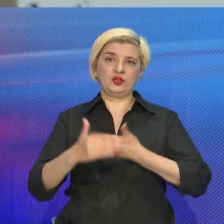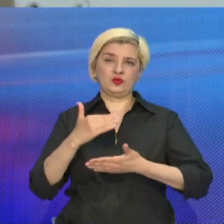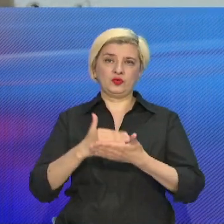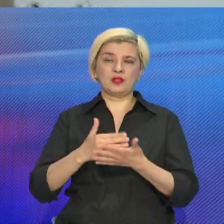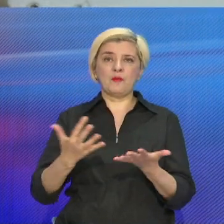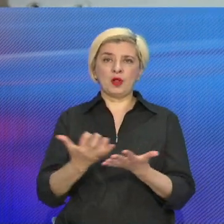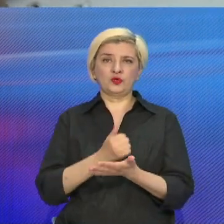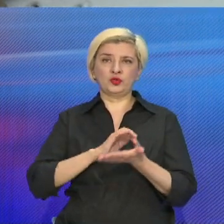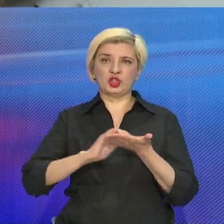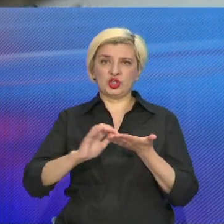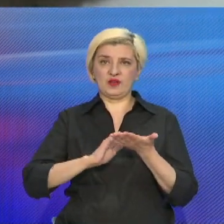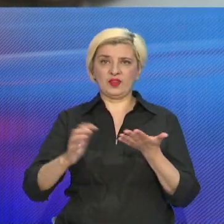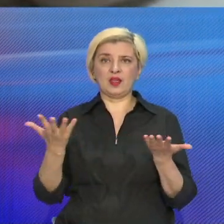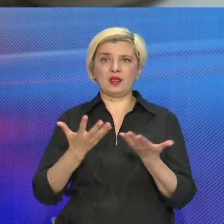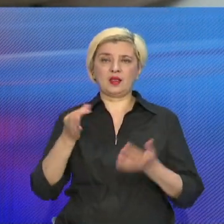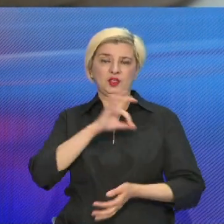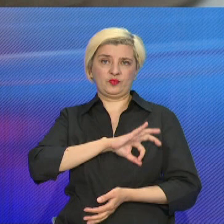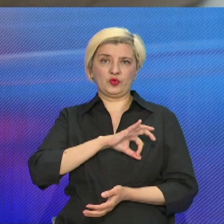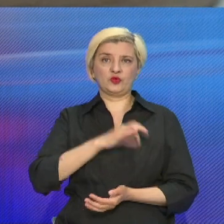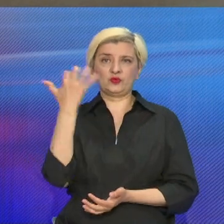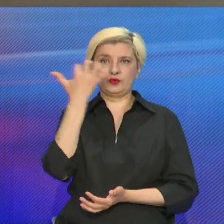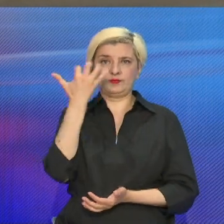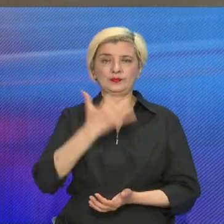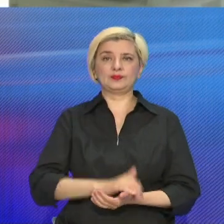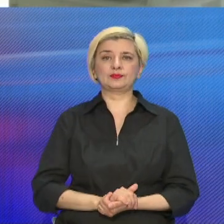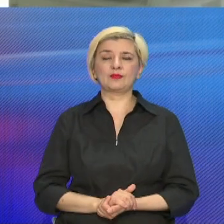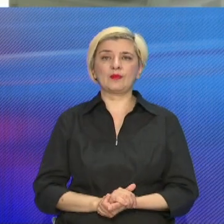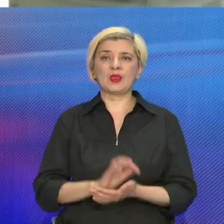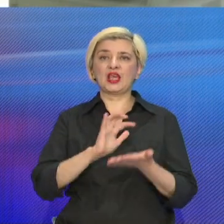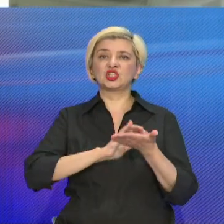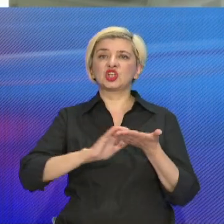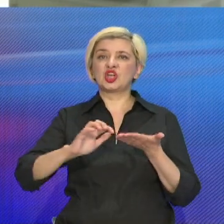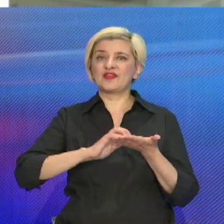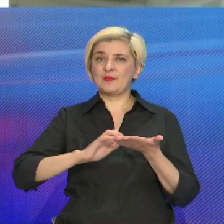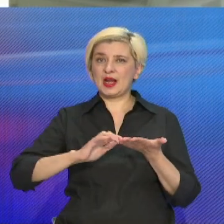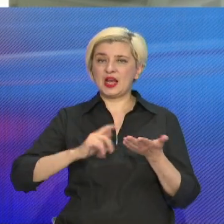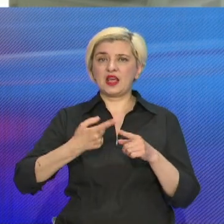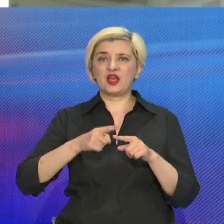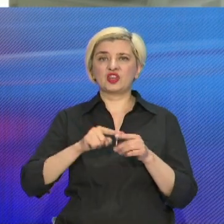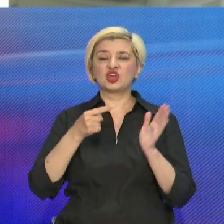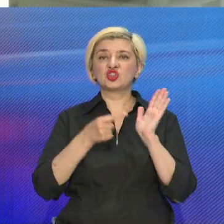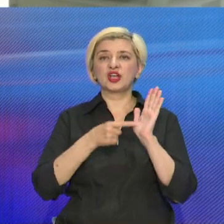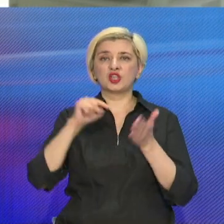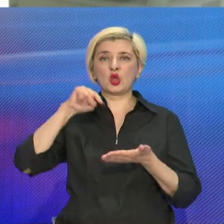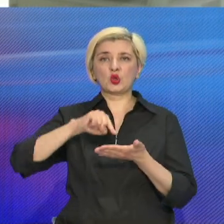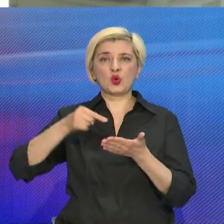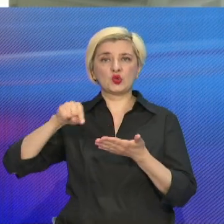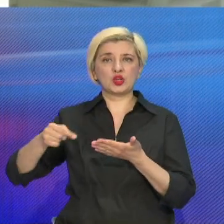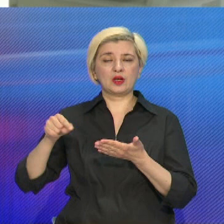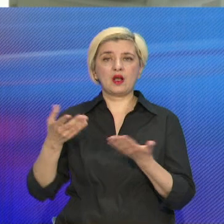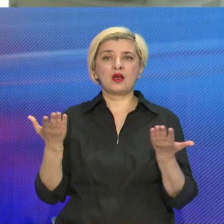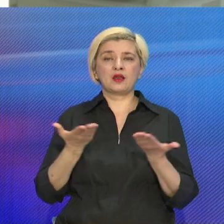читания використовывают неведущие усяго свету. Шрифт Брайля – это шеститочие, на котором можно